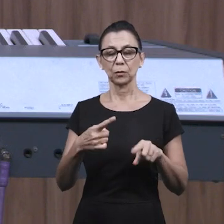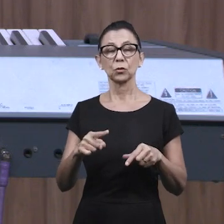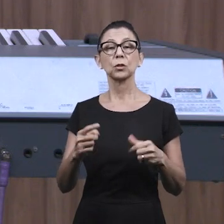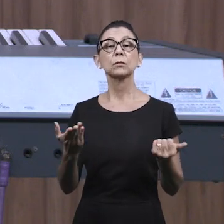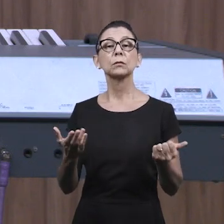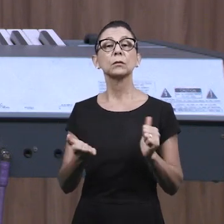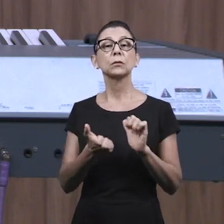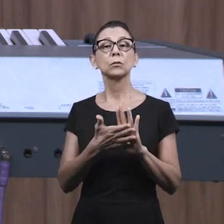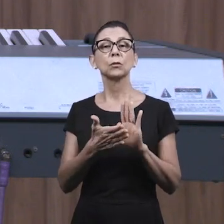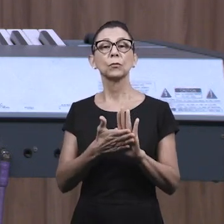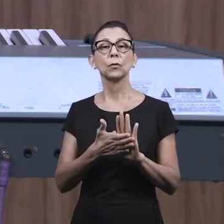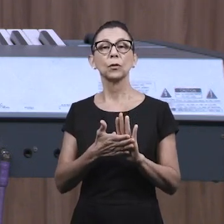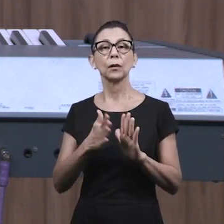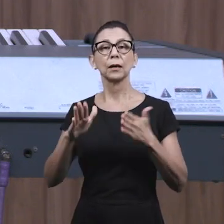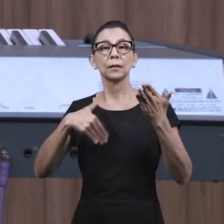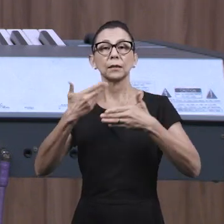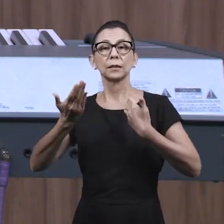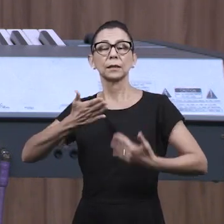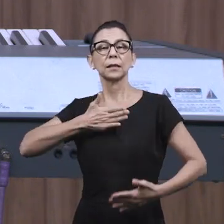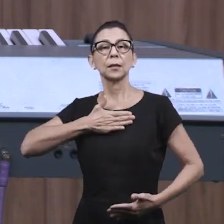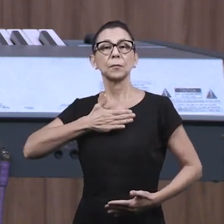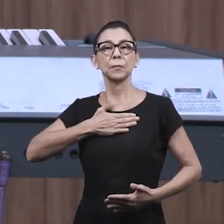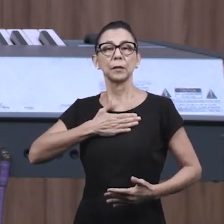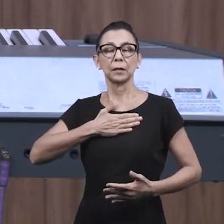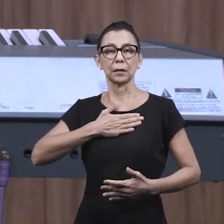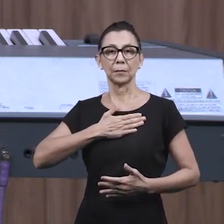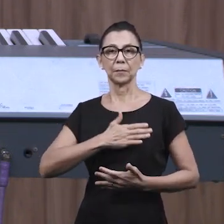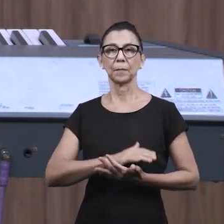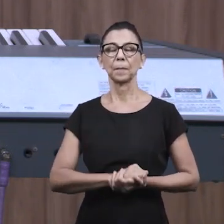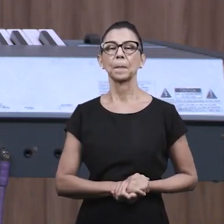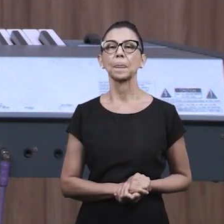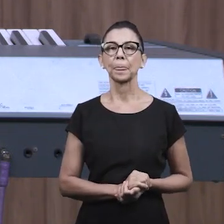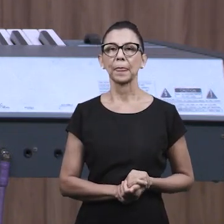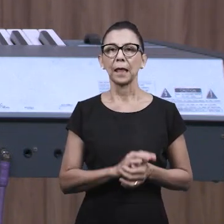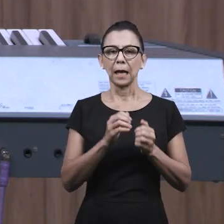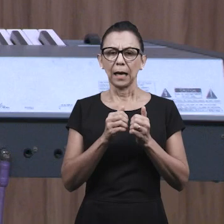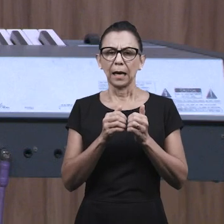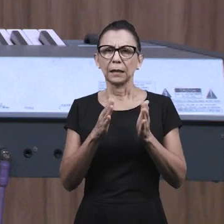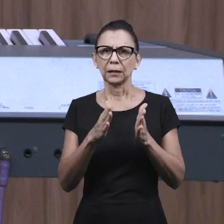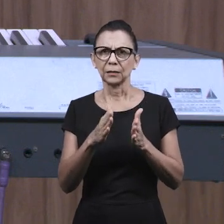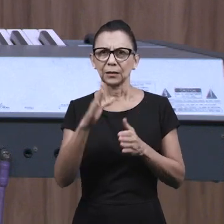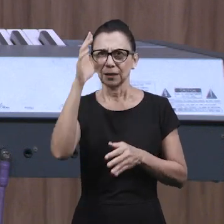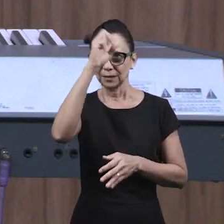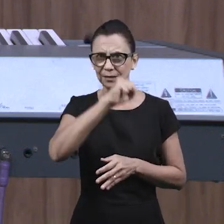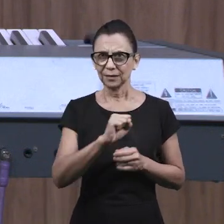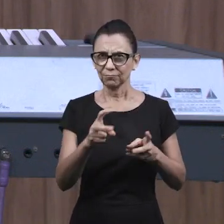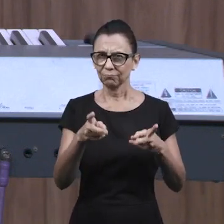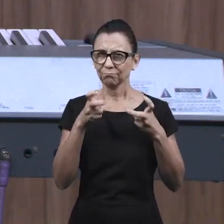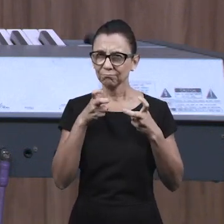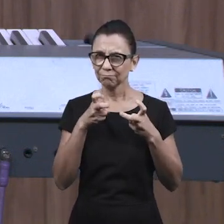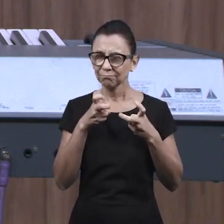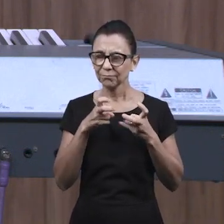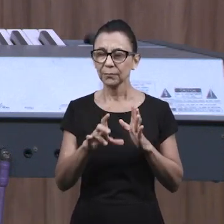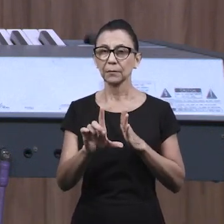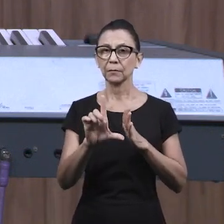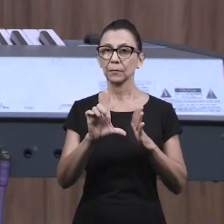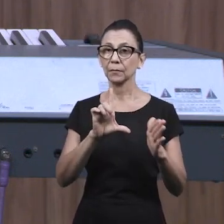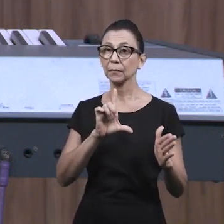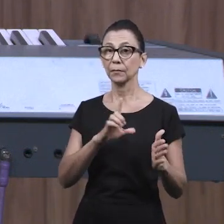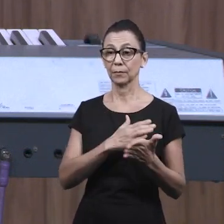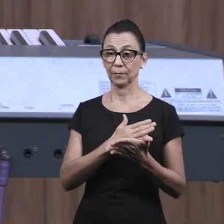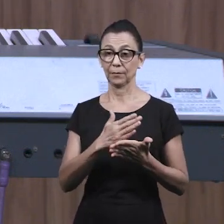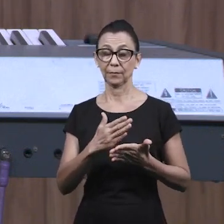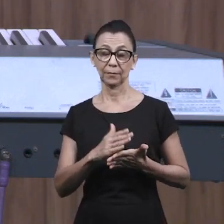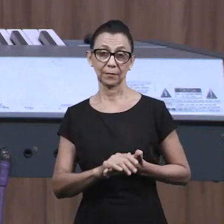dans la mélodica, la mélodie majeure, toute la louange, parce que l'introduction, vous avez déjà apprise. Avant